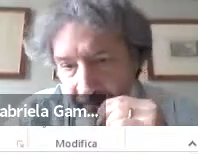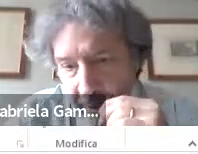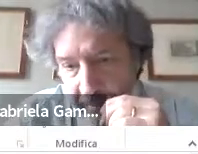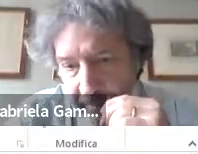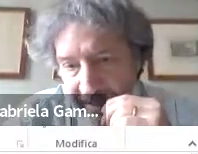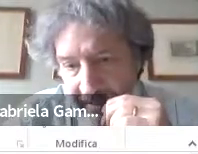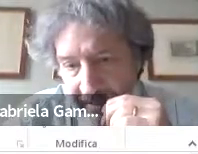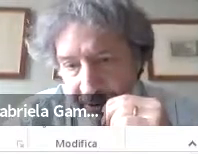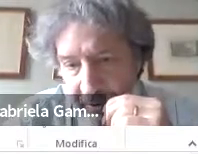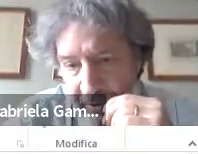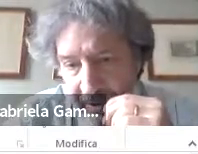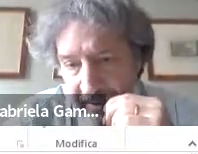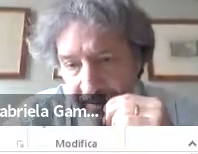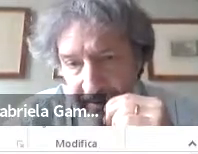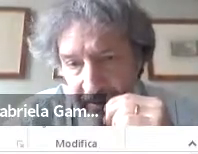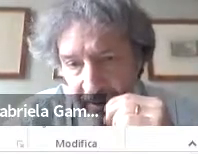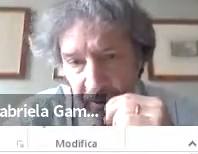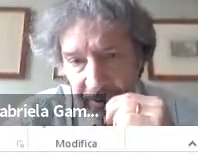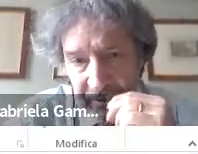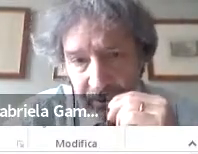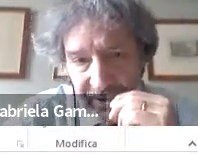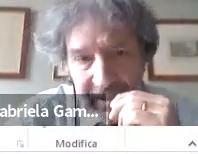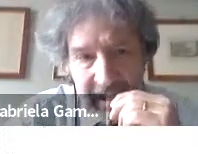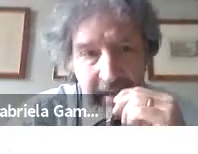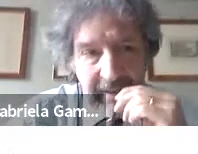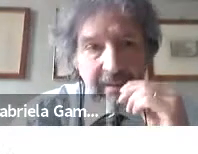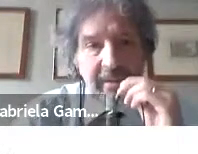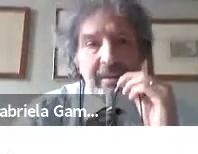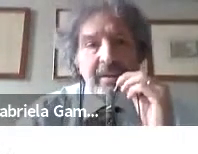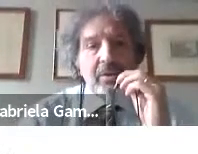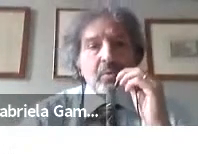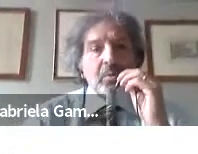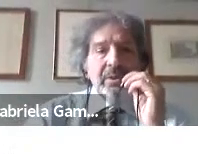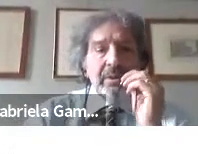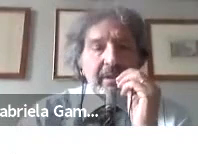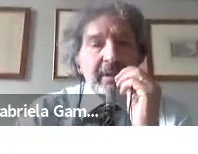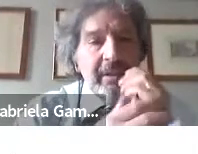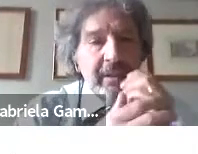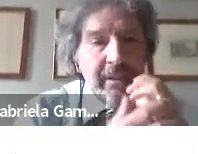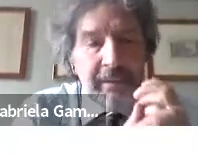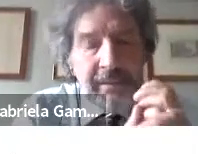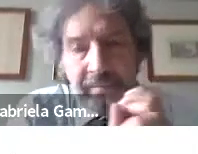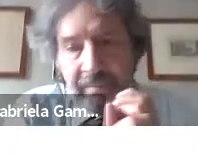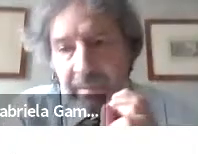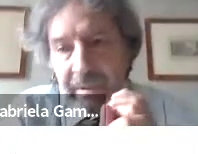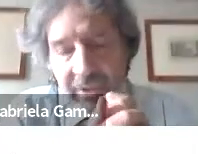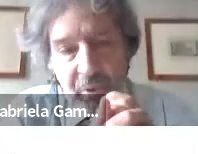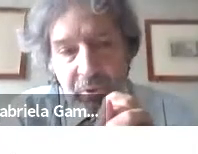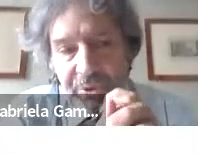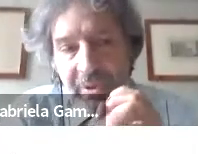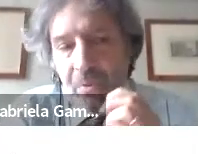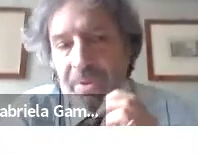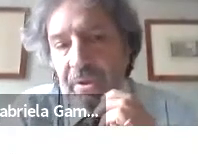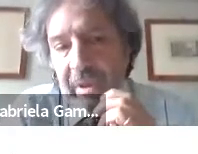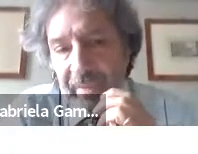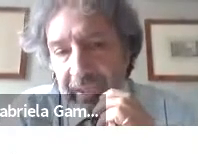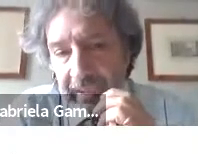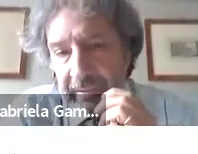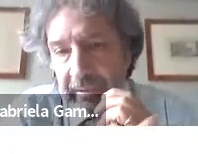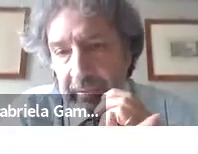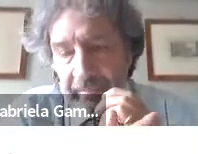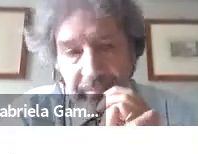vi voglio mettere solo all'attenzione queste due slide. Una, diciamo, sono le